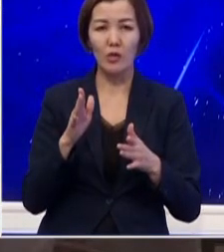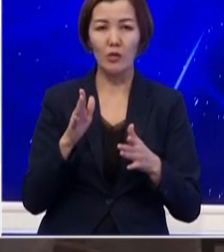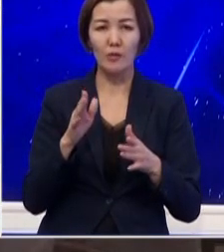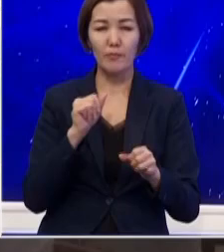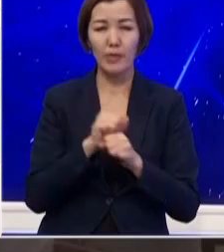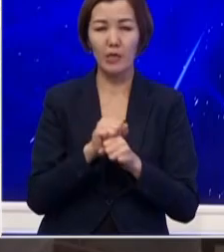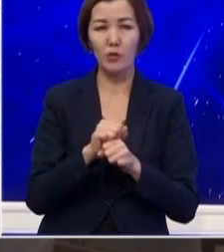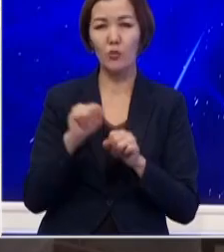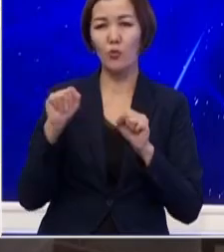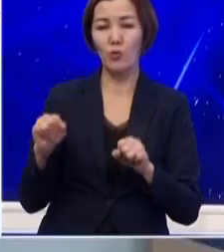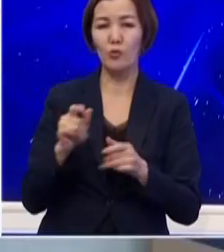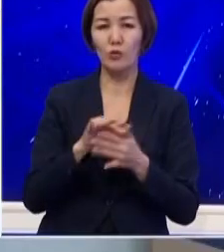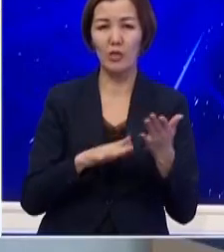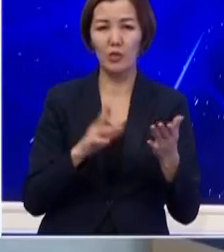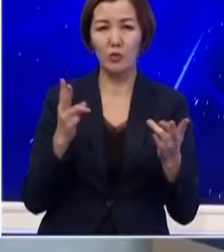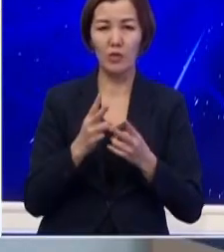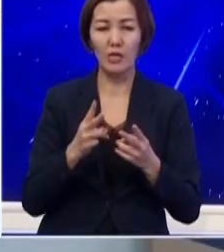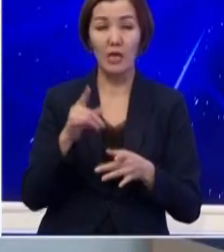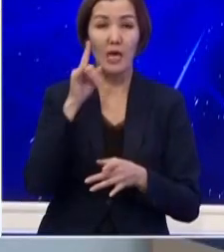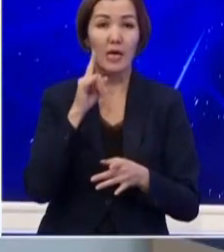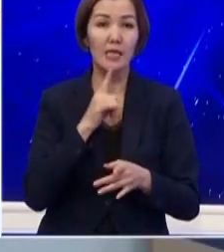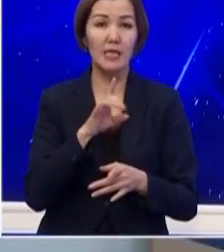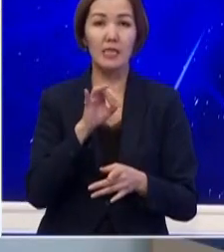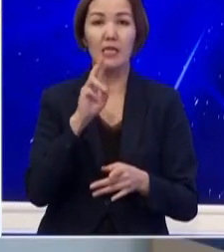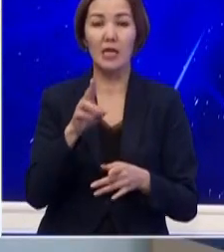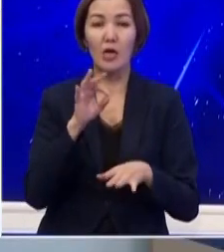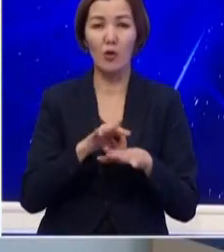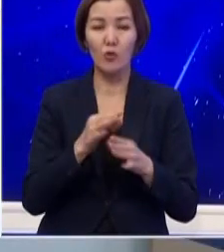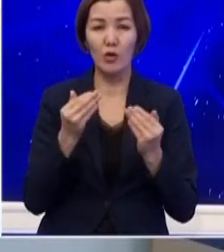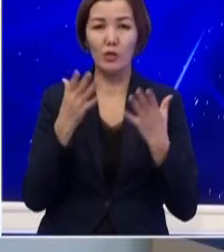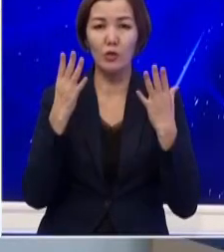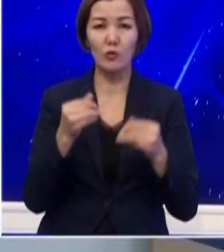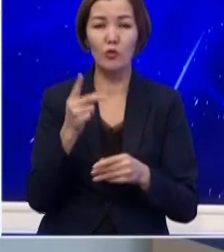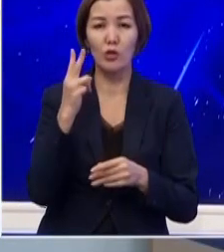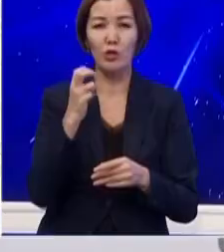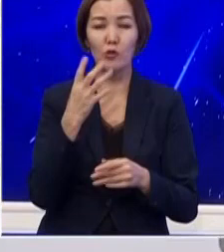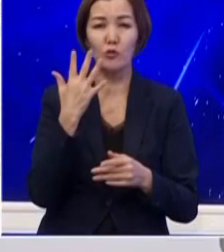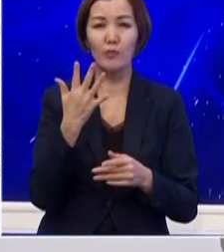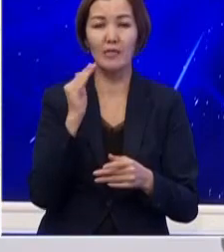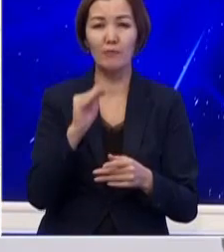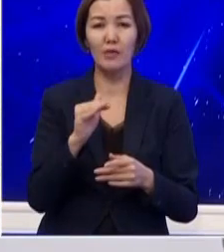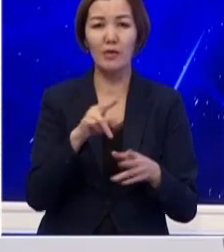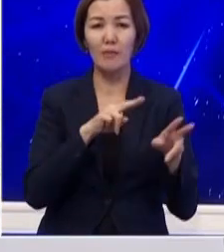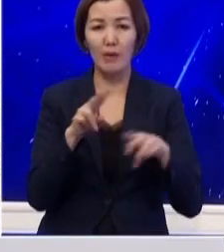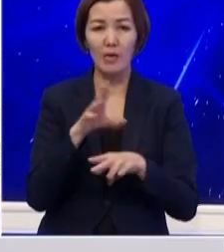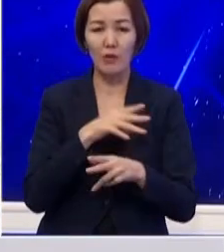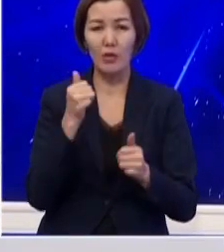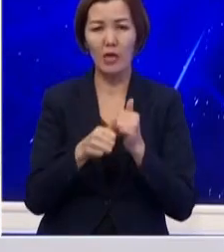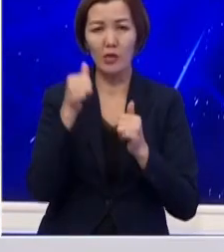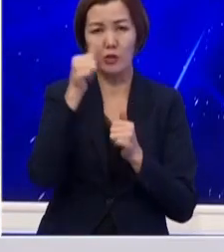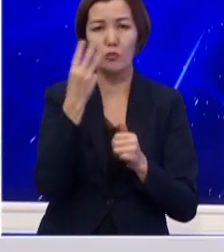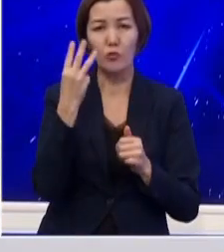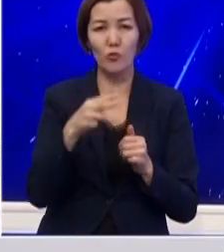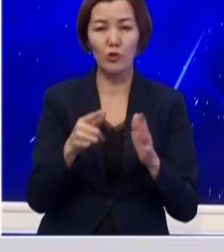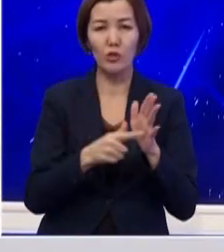бекіту жұмыстарын жалғастырсын. Қазақстанда қатерлі ісік бойынша дәл қазіргі уақытта 205 мың адам бақылауда. Жыл сайын 37